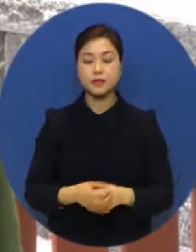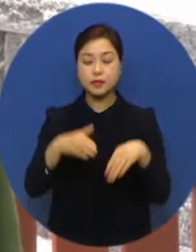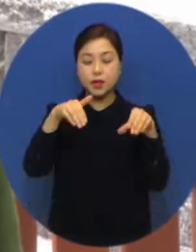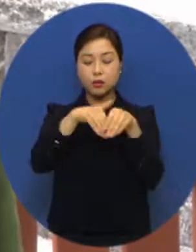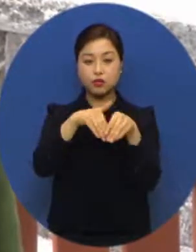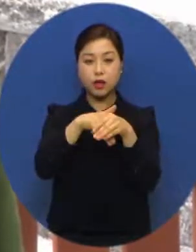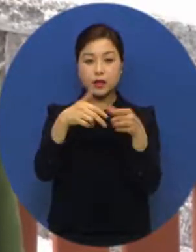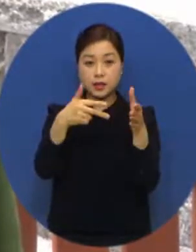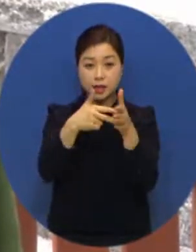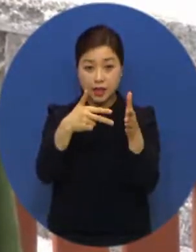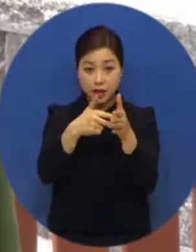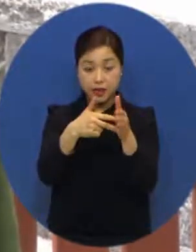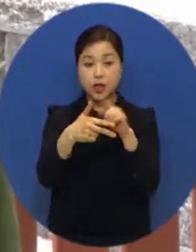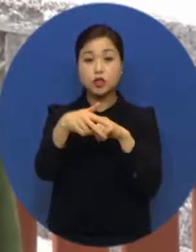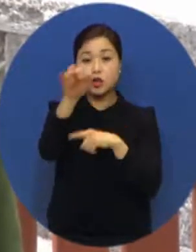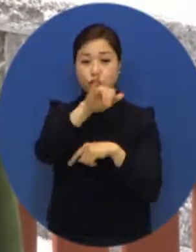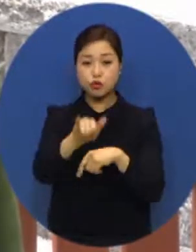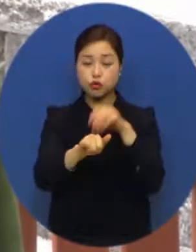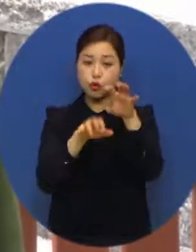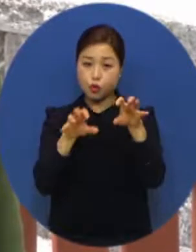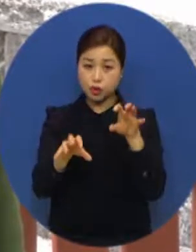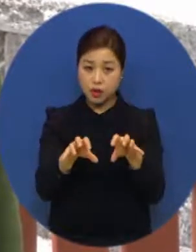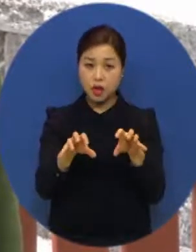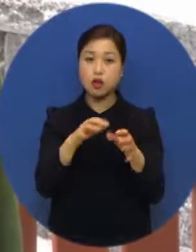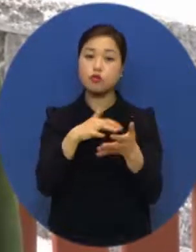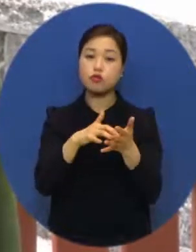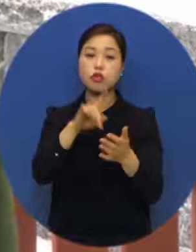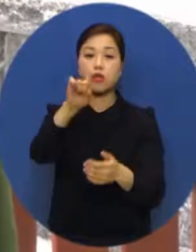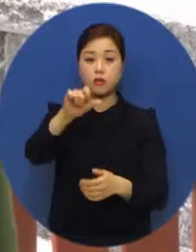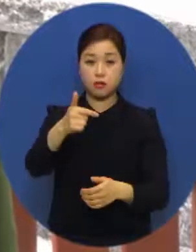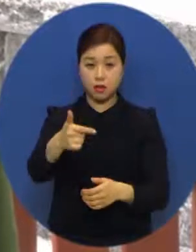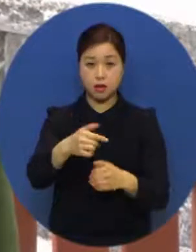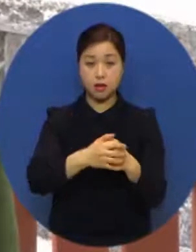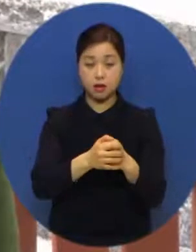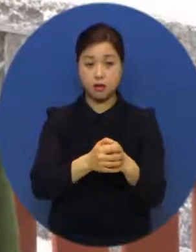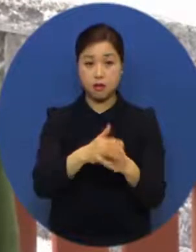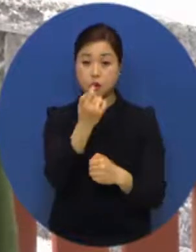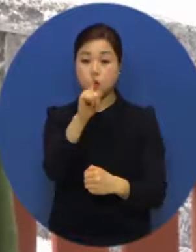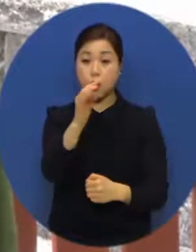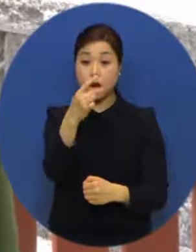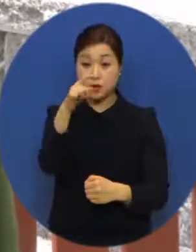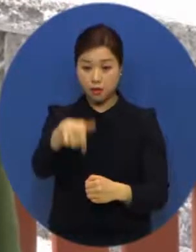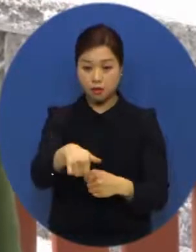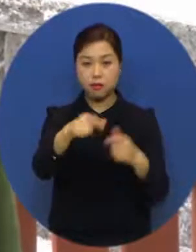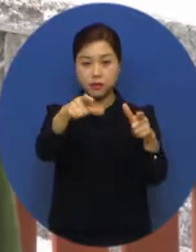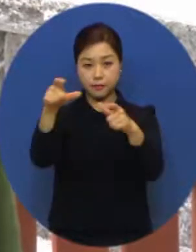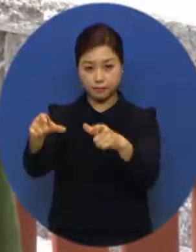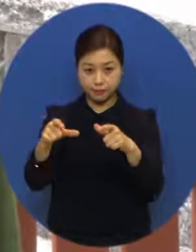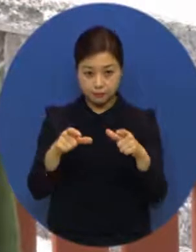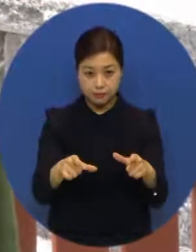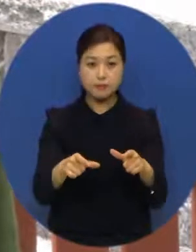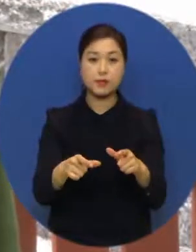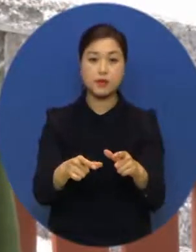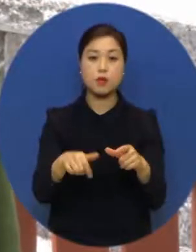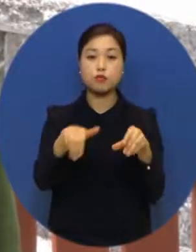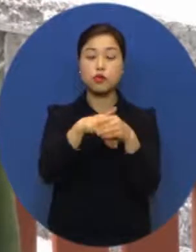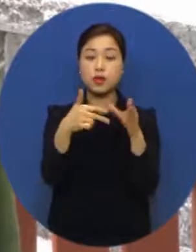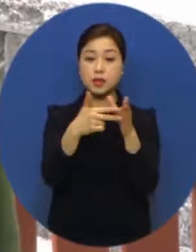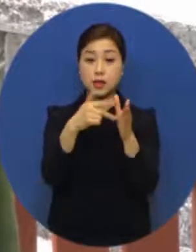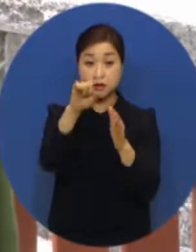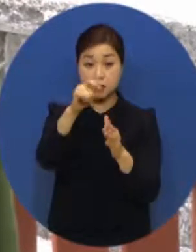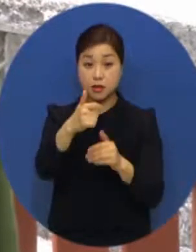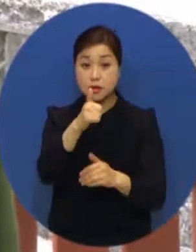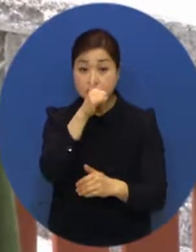문화재단, 전국의 문화재단이 한 16개, 네. 광역단위 문화재단이 16개 정도 되는데요. 그